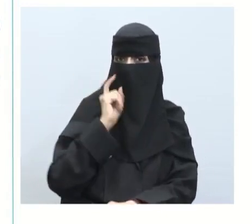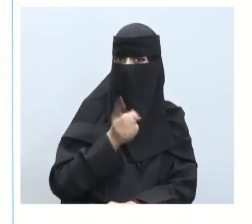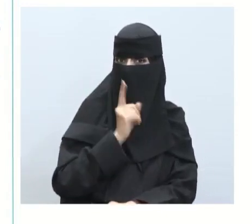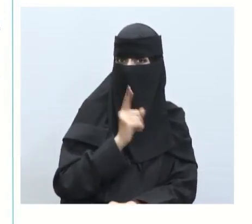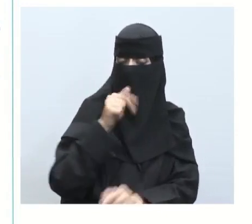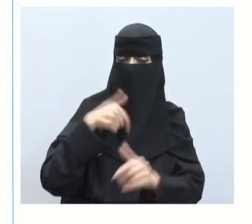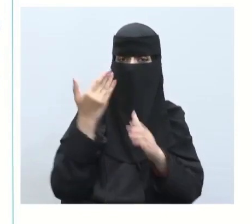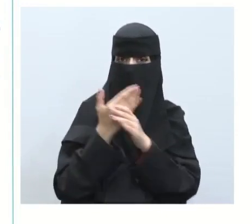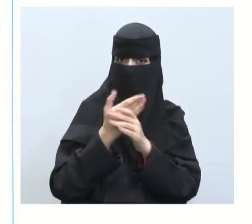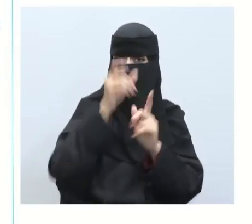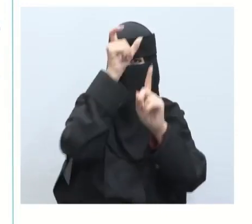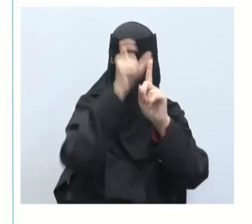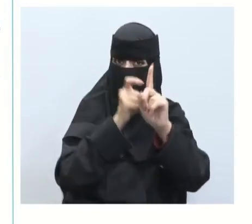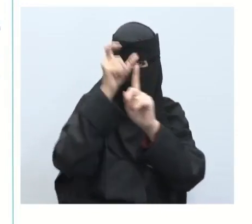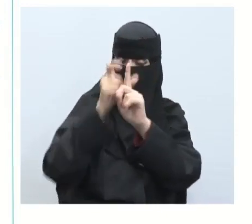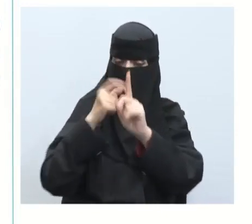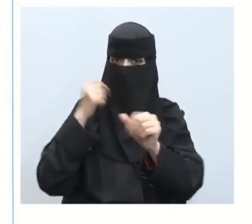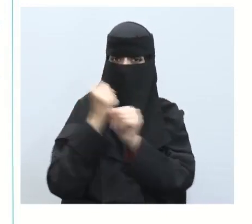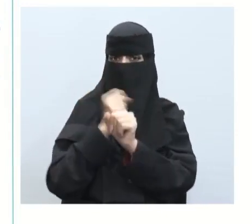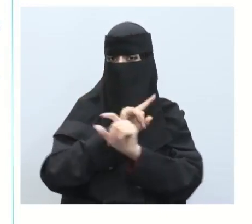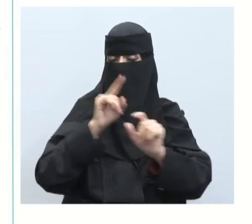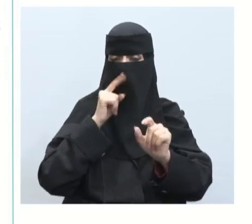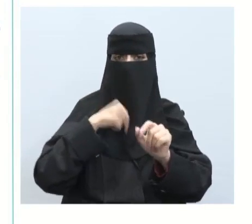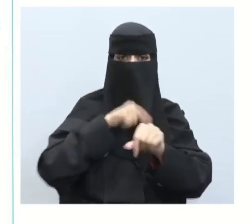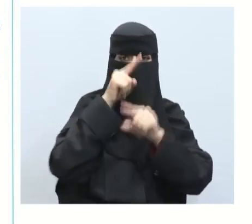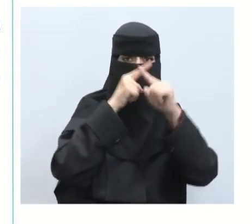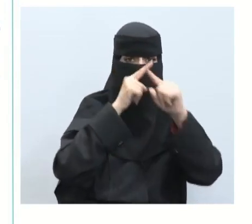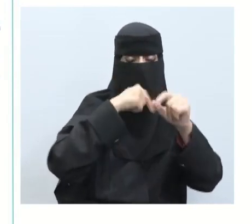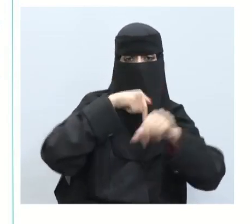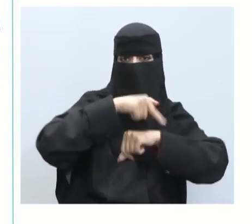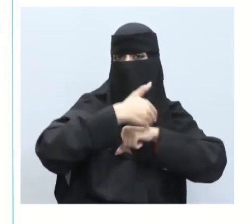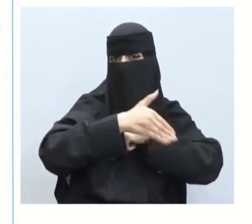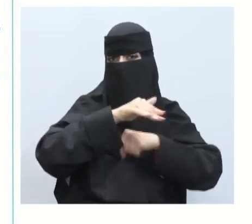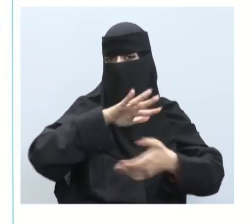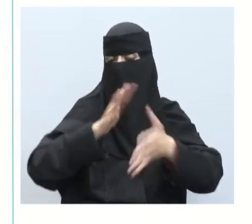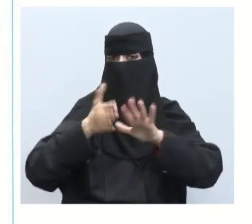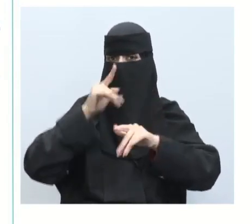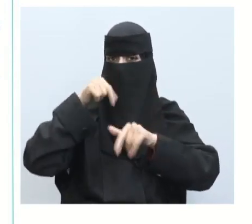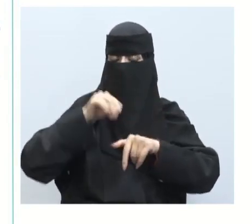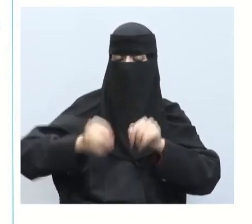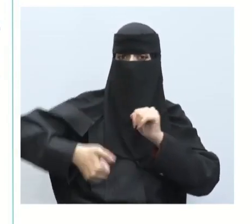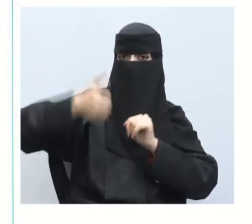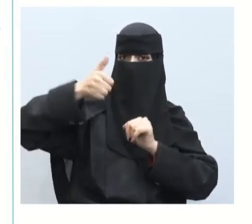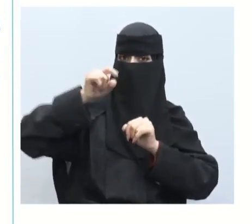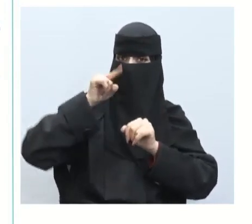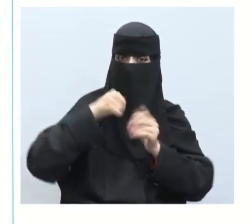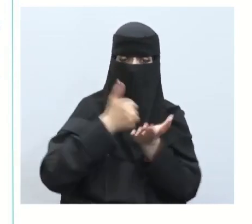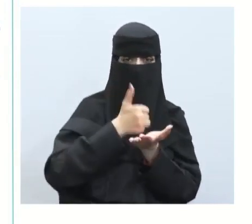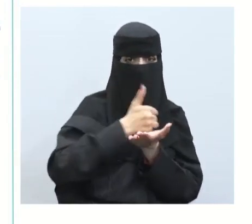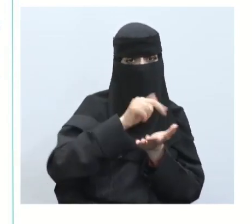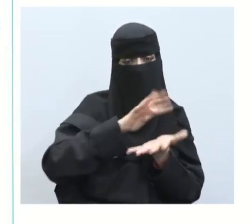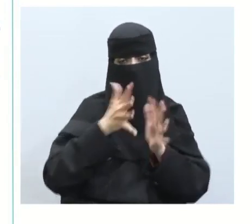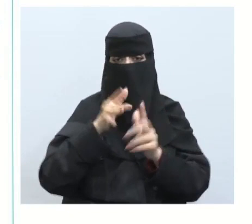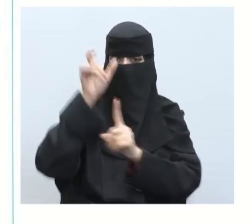يجعل المديريين او يجعل الموظفين يعملون دون اخطاء او دون تاخير وغيره لكن في حين تنجح هذه الاساليب في بعض